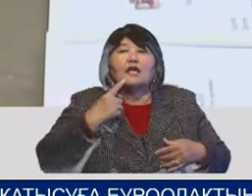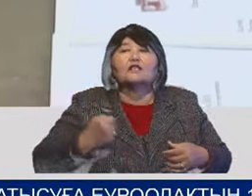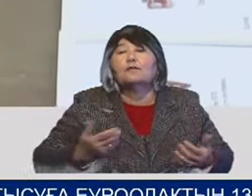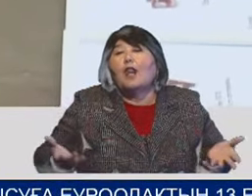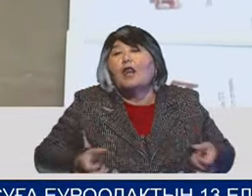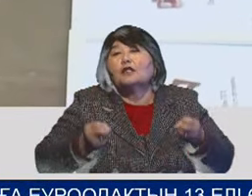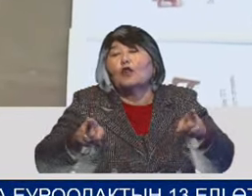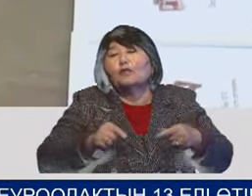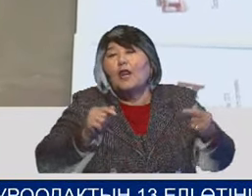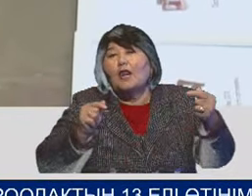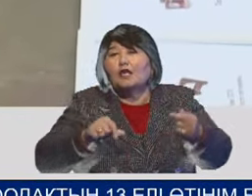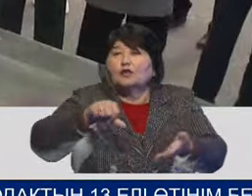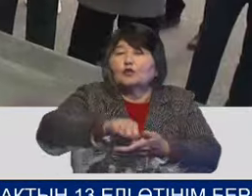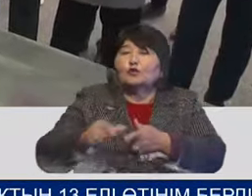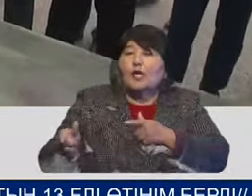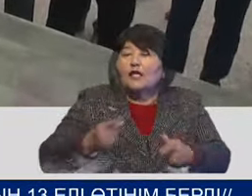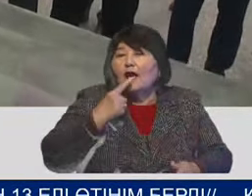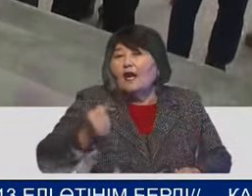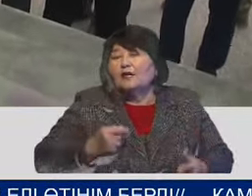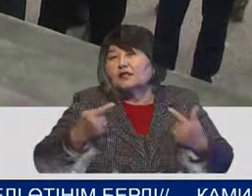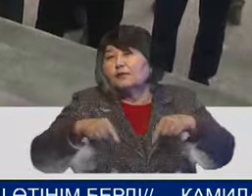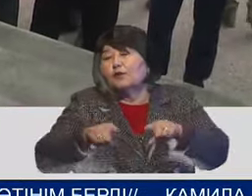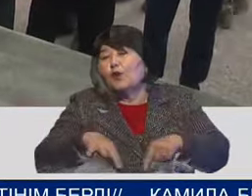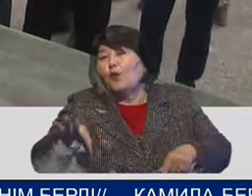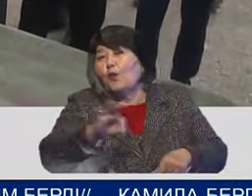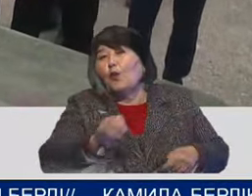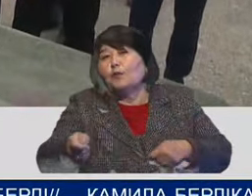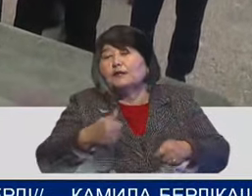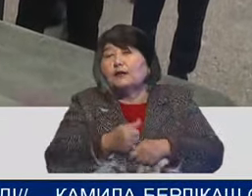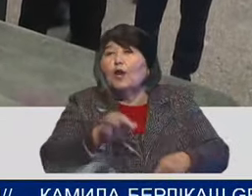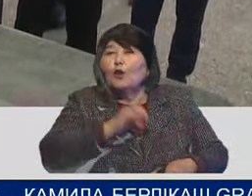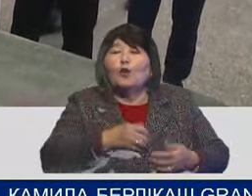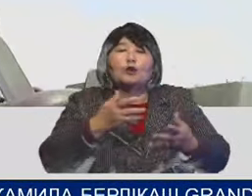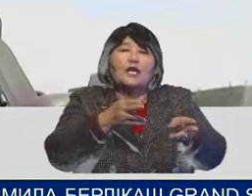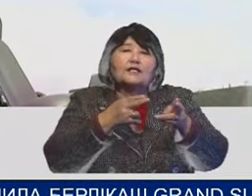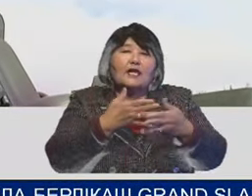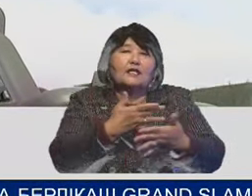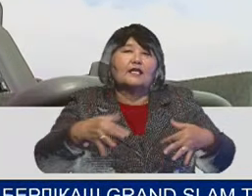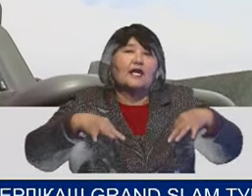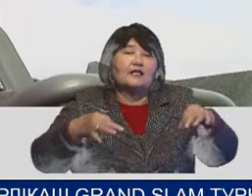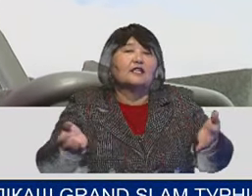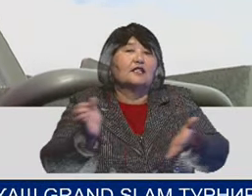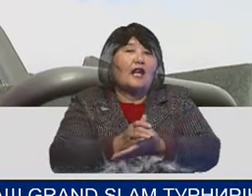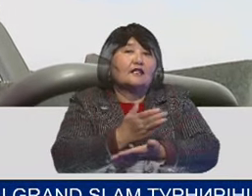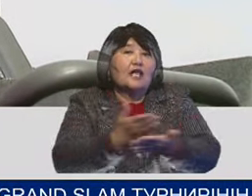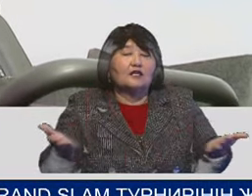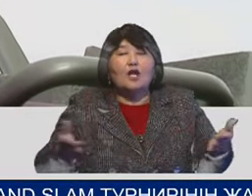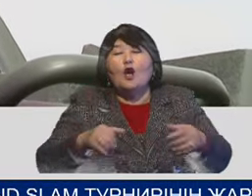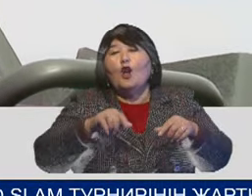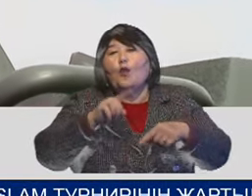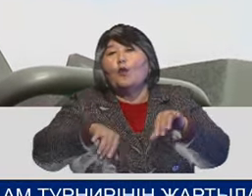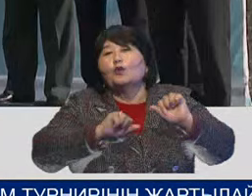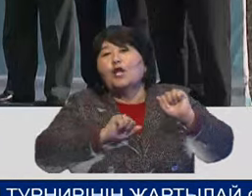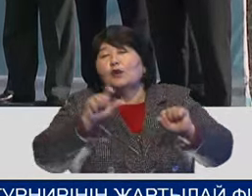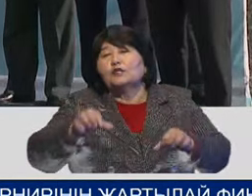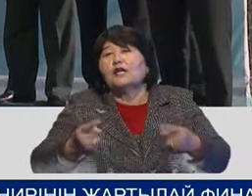қауіпке болса да қарсы тұруға дайын. Әскери бөлімге келген облыс әкіміне қолданыстағы қару-жарақ пен техникалар таныстырылды. Отан қорғаушыларды